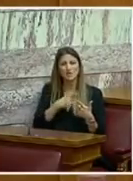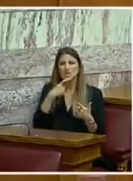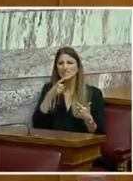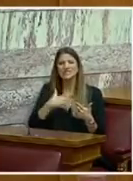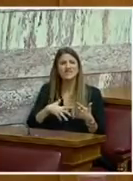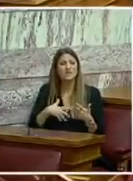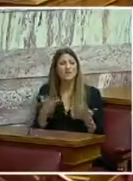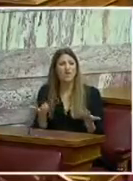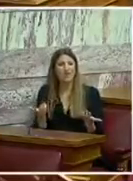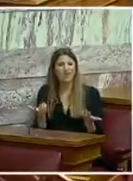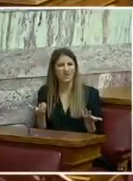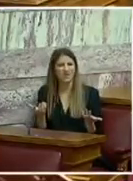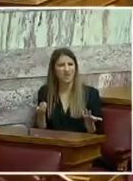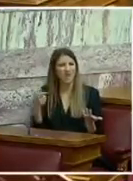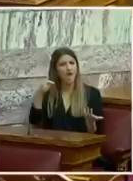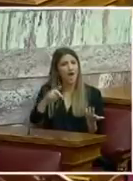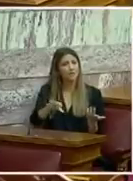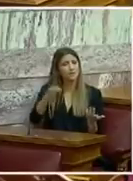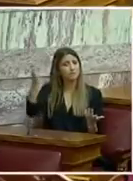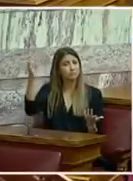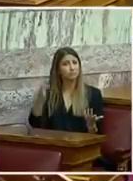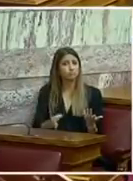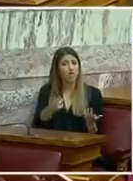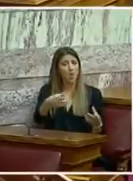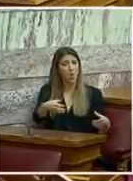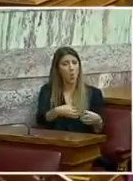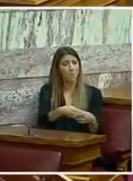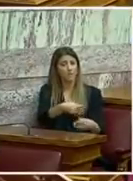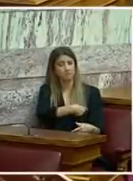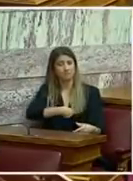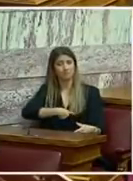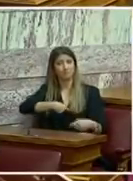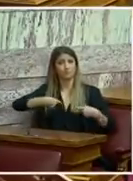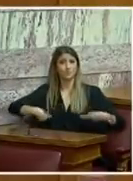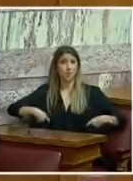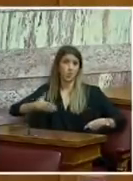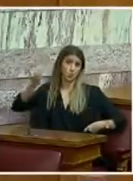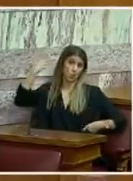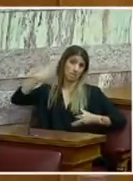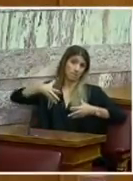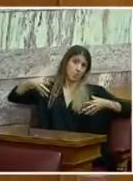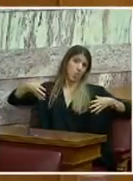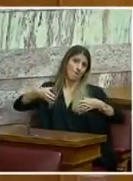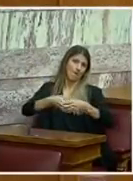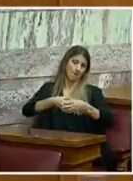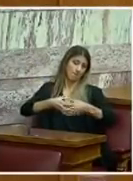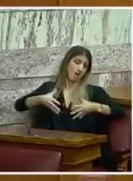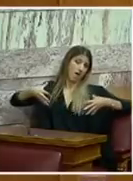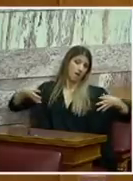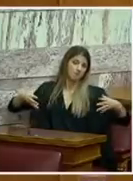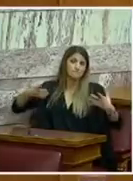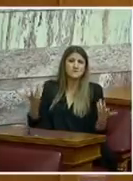άλλωστε δύο εξέχοντες πολιτικές προσωπικότητες των δύο κομμάτων, των δύο τότε μεγάλων κομμάτων. Θεωρώ